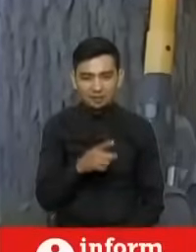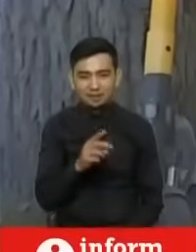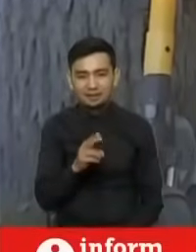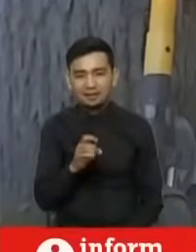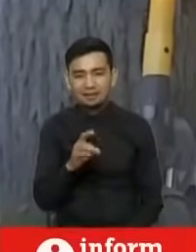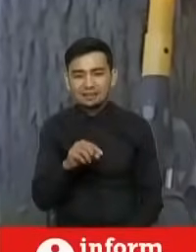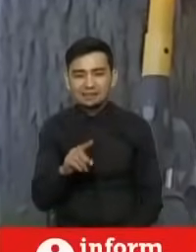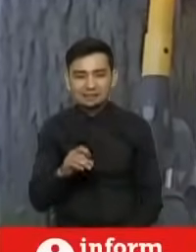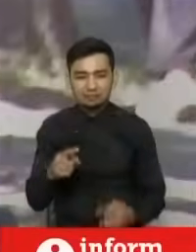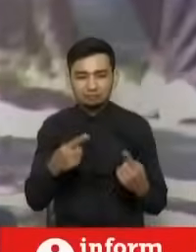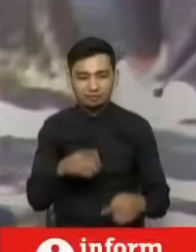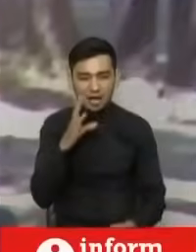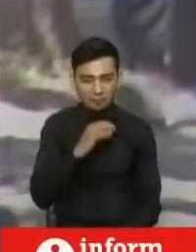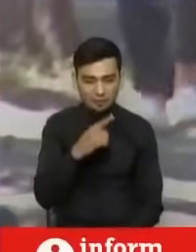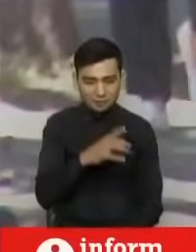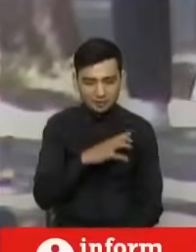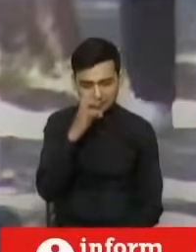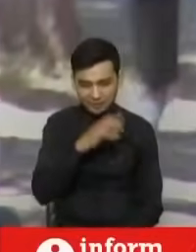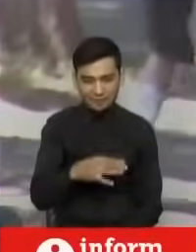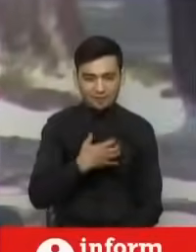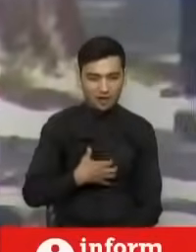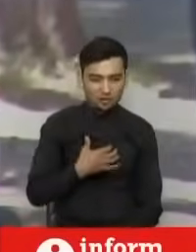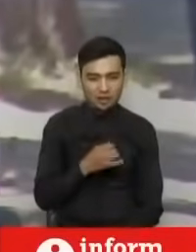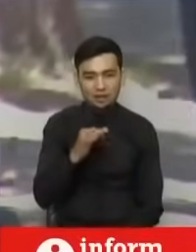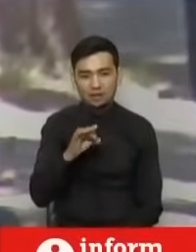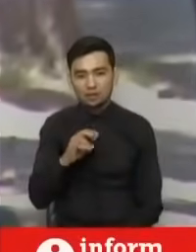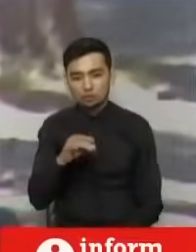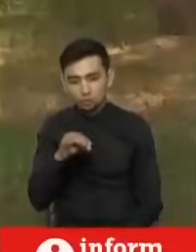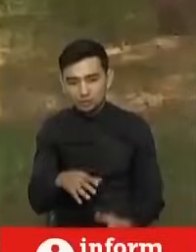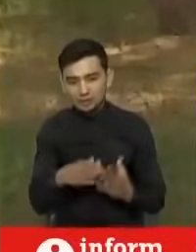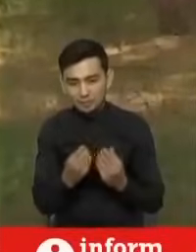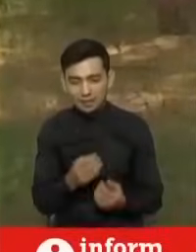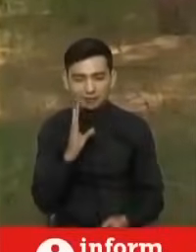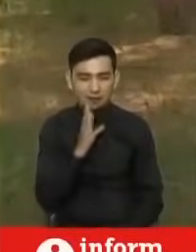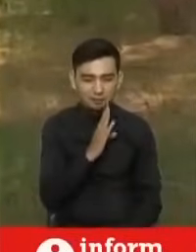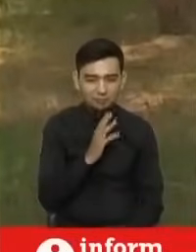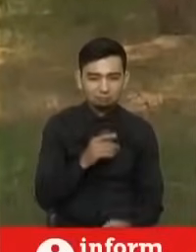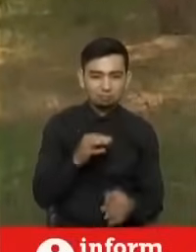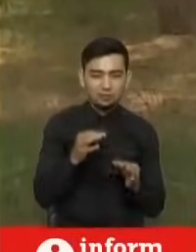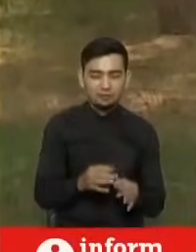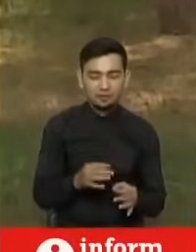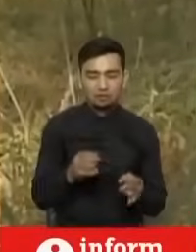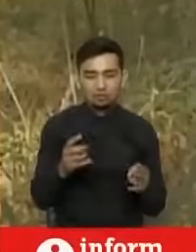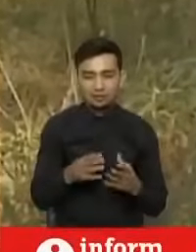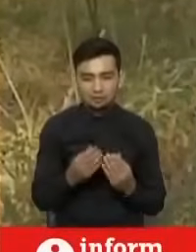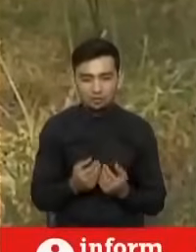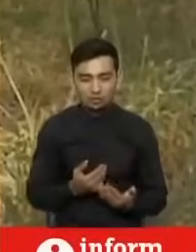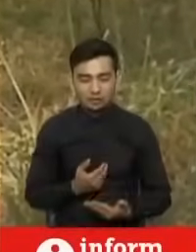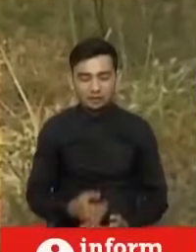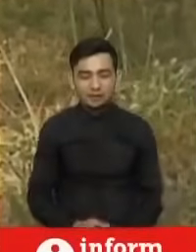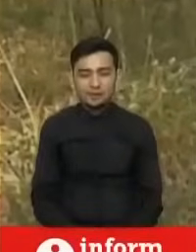В этой связи стране необходимо усилить значимость институтов семьи и материнства. Ануар Мангельдинов, Ренат